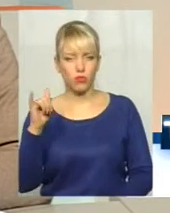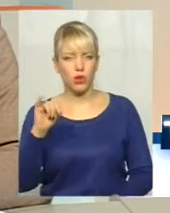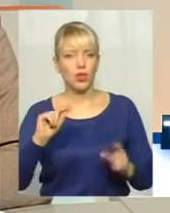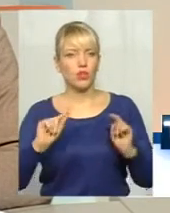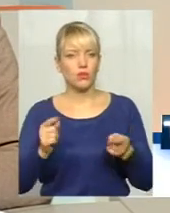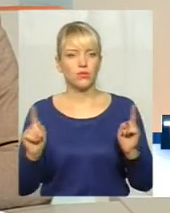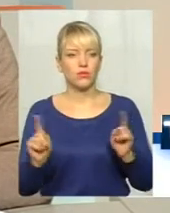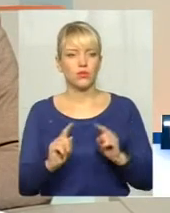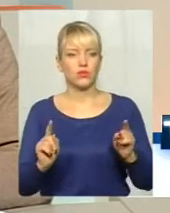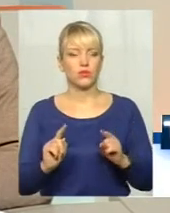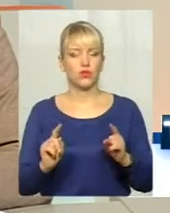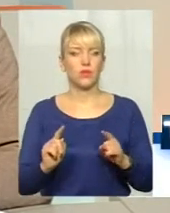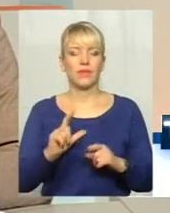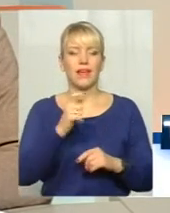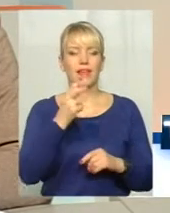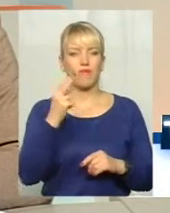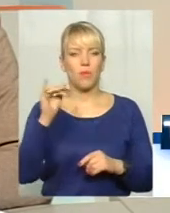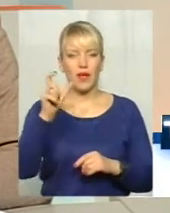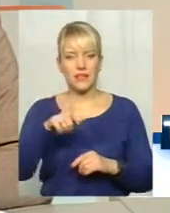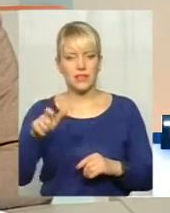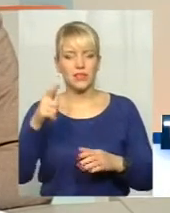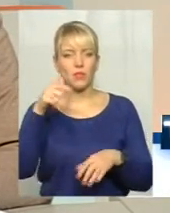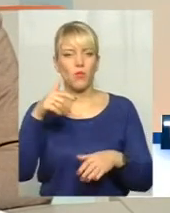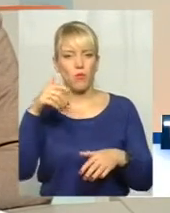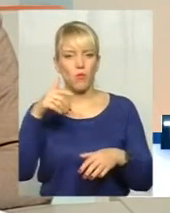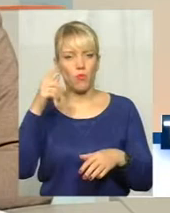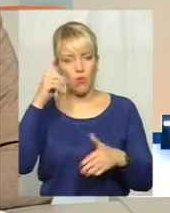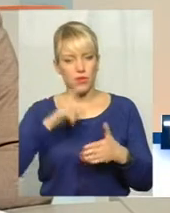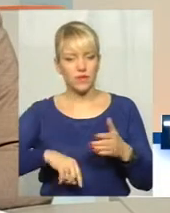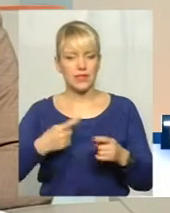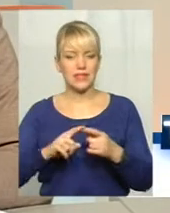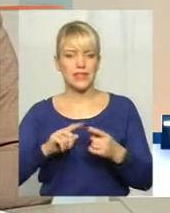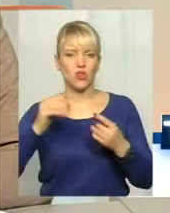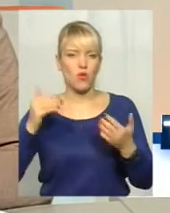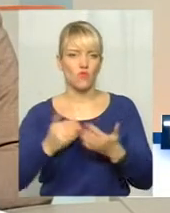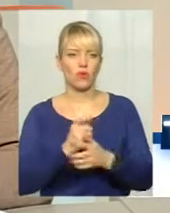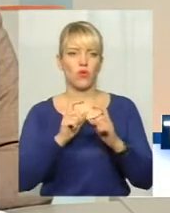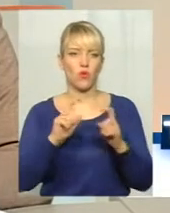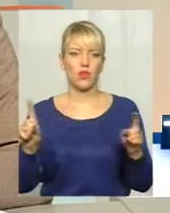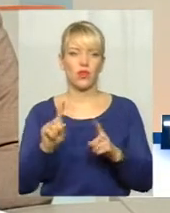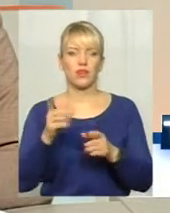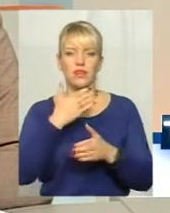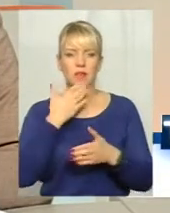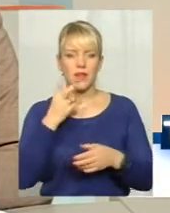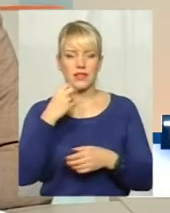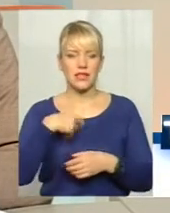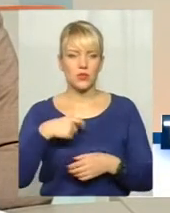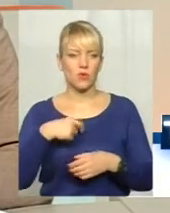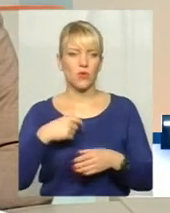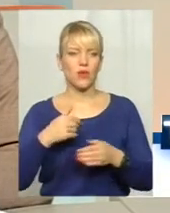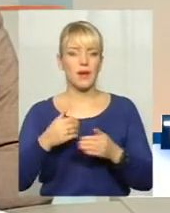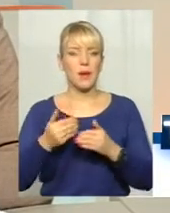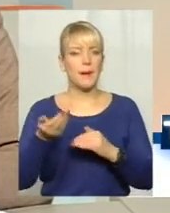що європейці сподівались на те, що це новий орган, який не має за собою минулої